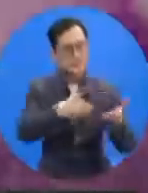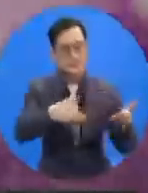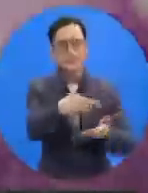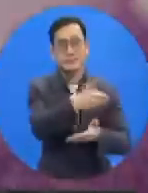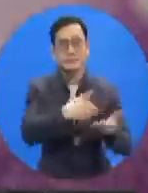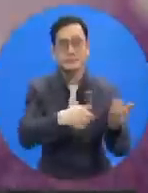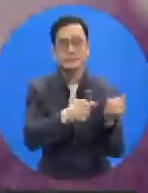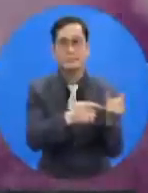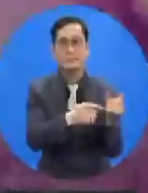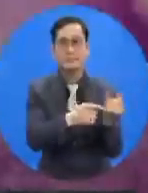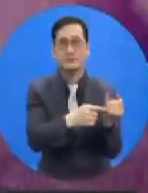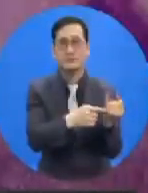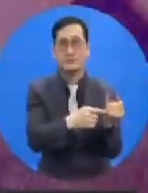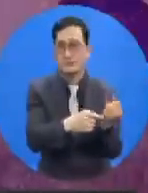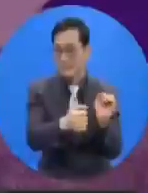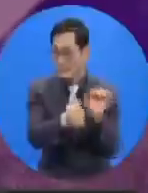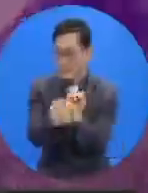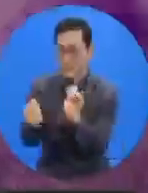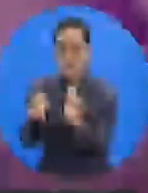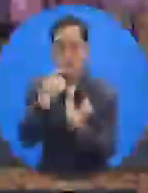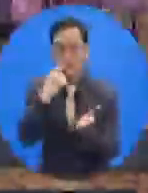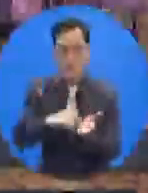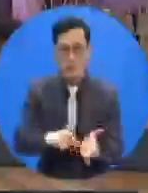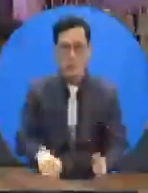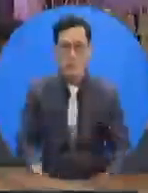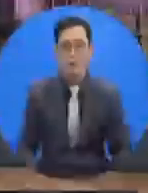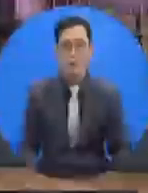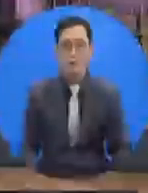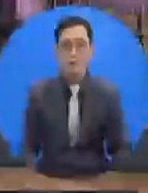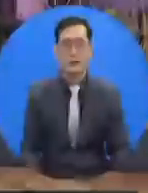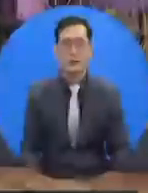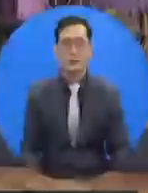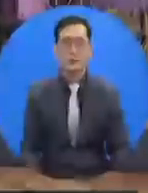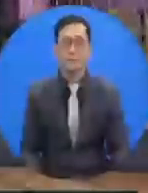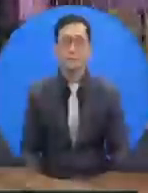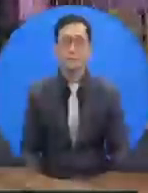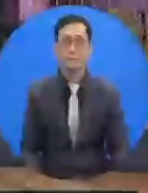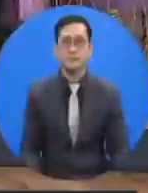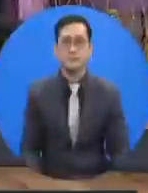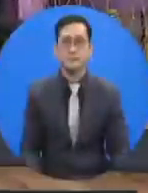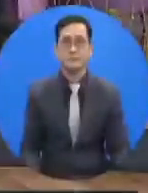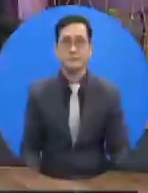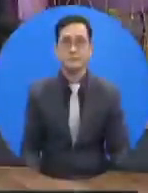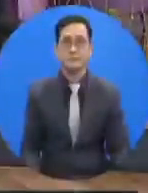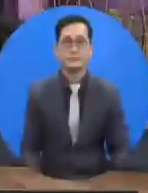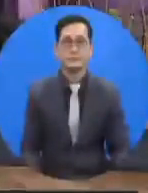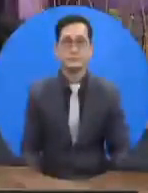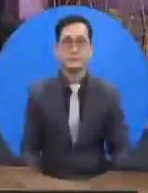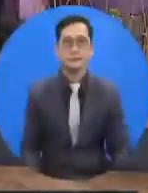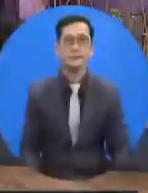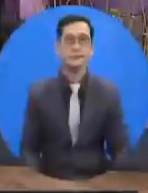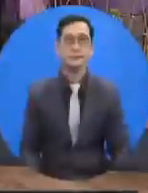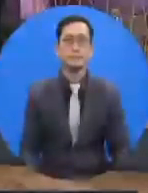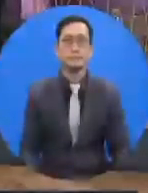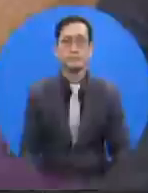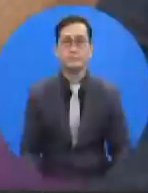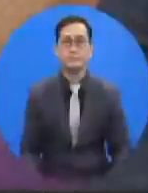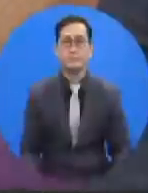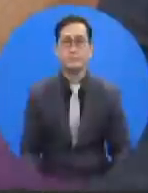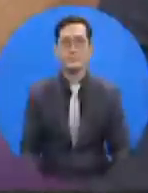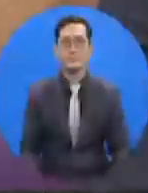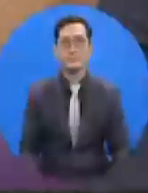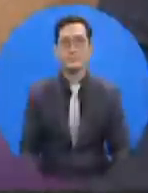좀 감염의 위험성이 커진 상황이라 서울시에서는 좀 긴장하고 있는 것 같아요. 김정희 교수님 어떻게 보세요? 지금 이 그